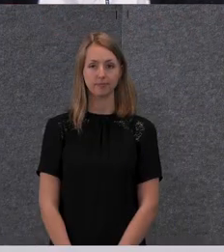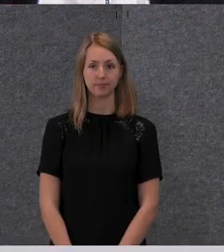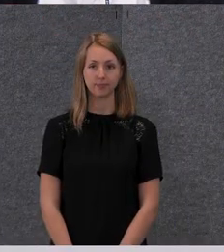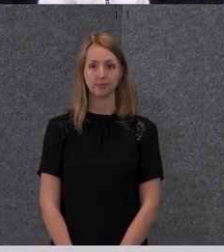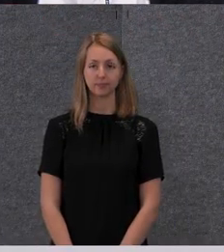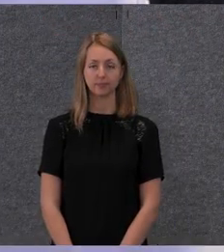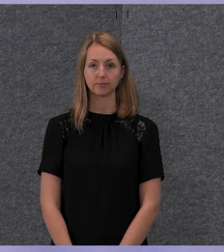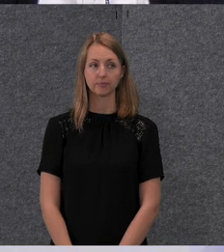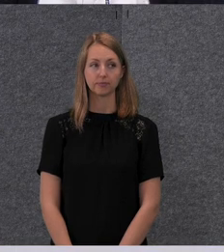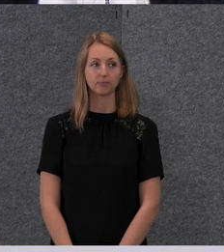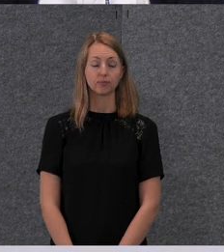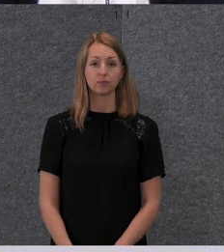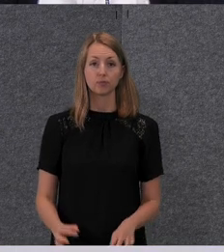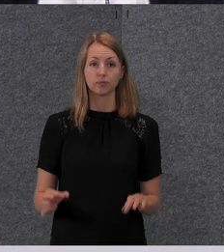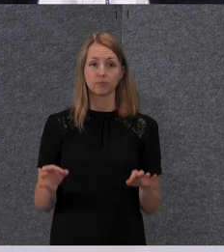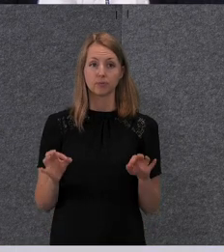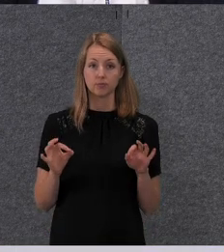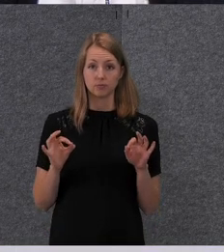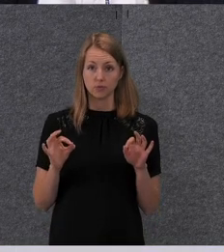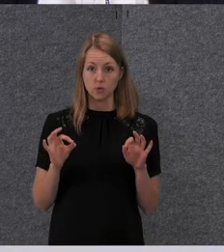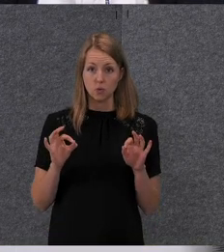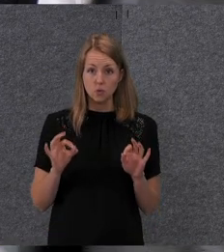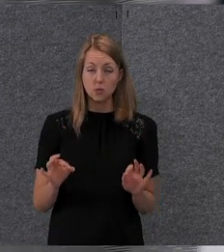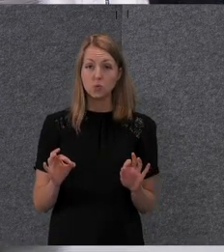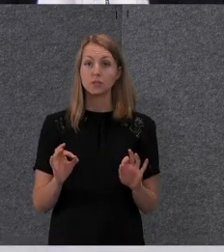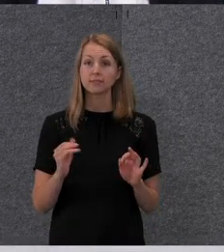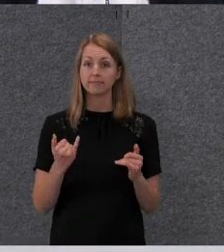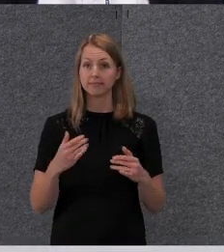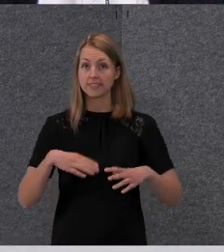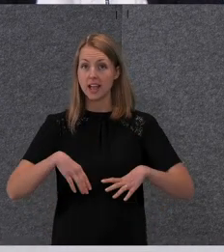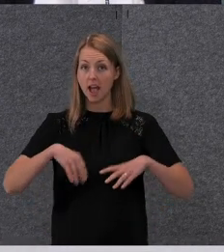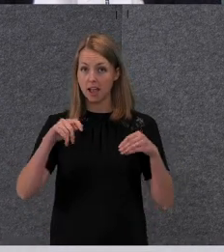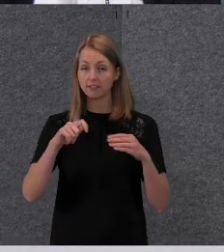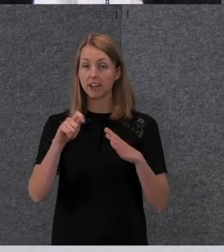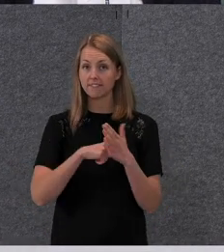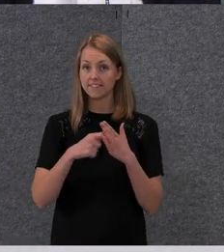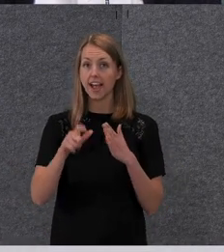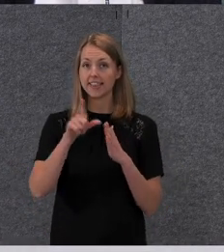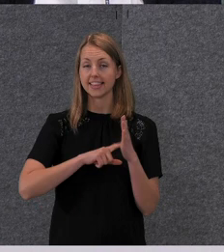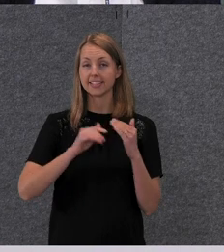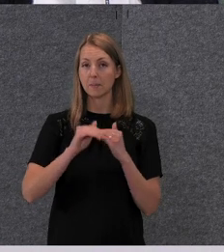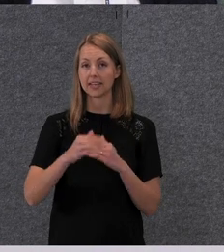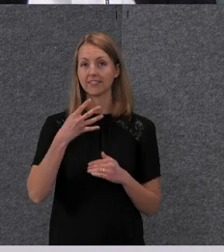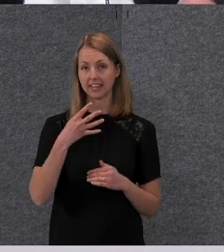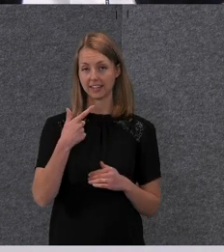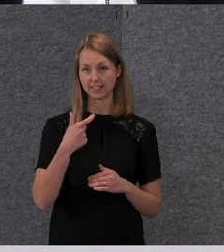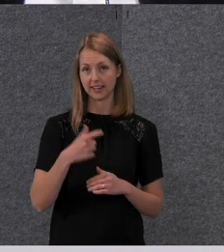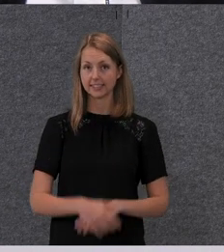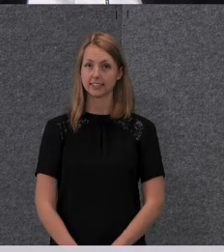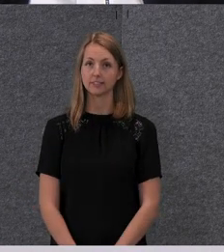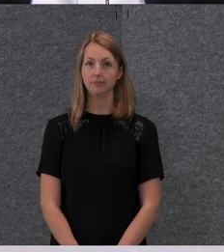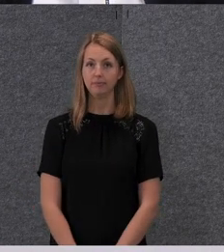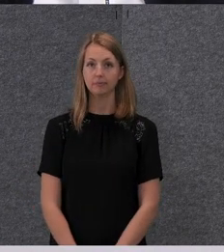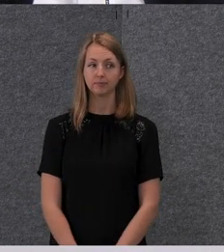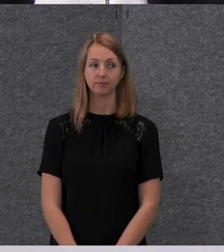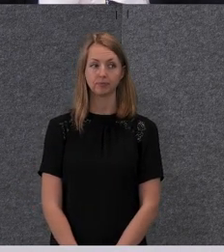Wir würden damit auch einsteigen in die Wahl des Listenplatz 24.